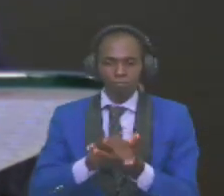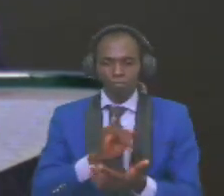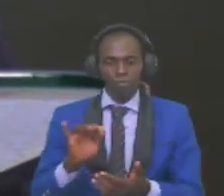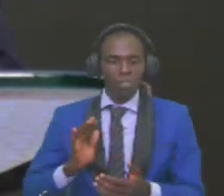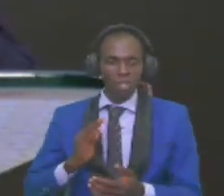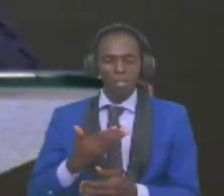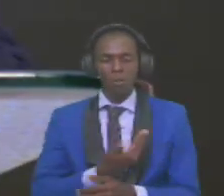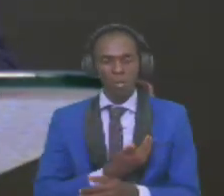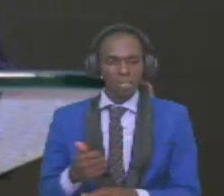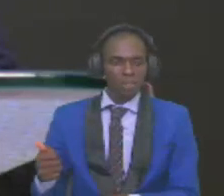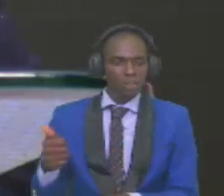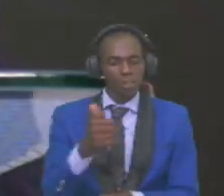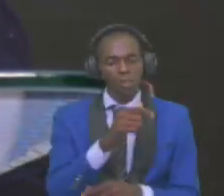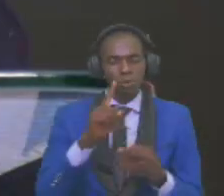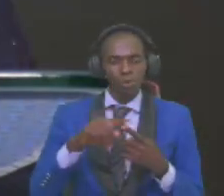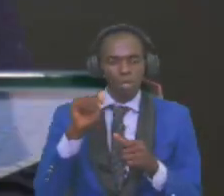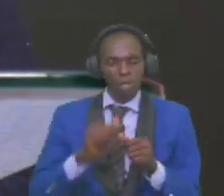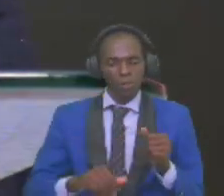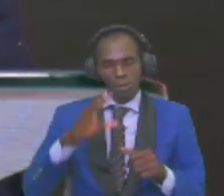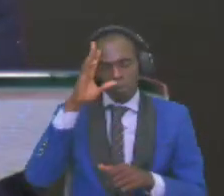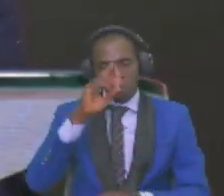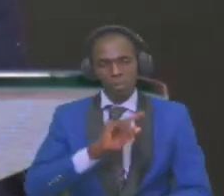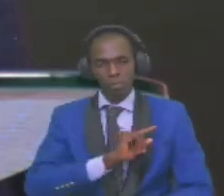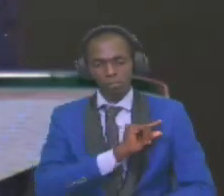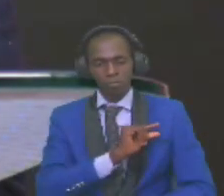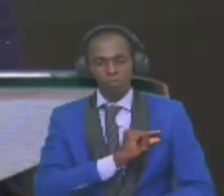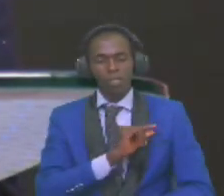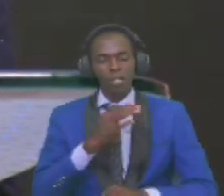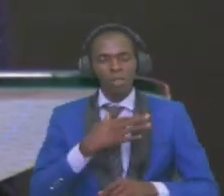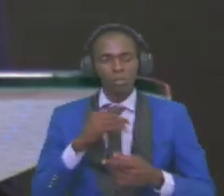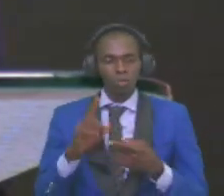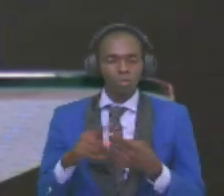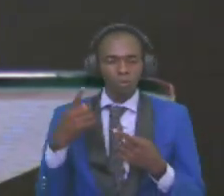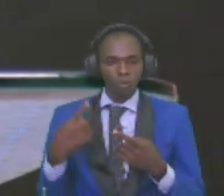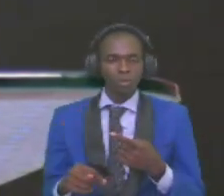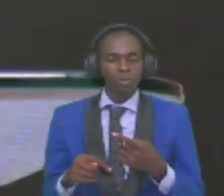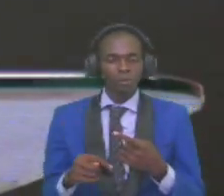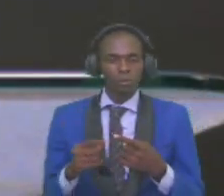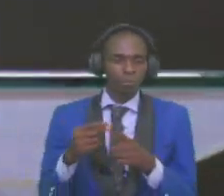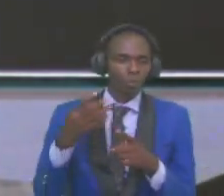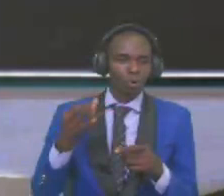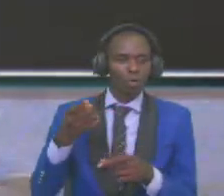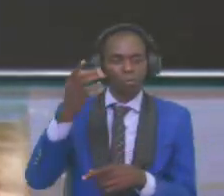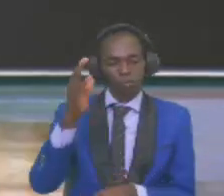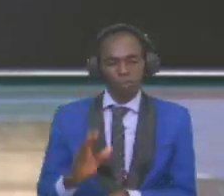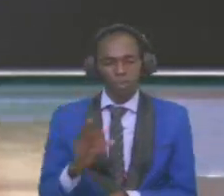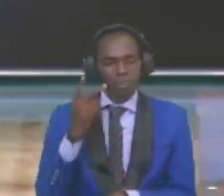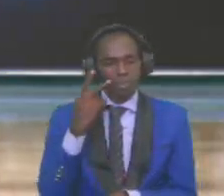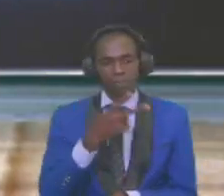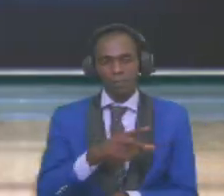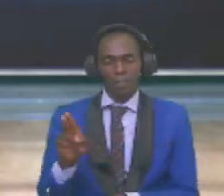a tous conscience d'homme devant dieu verser